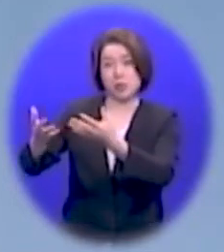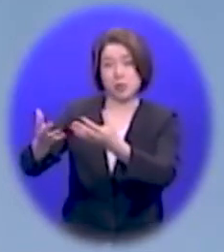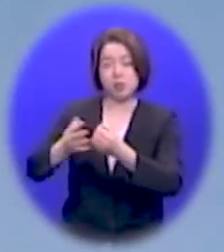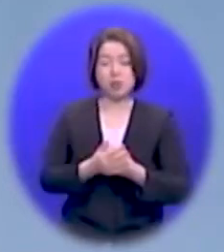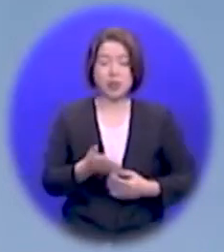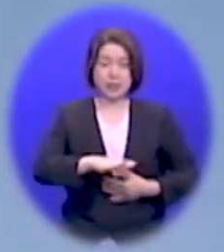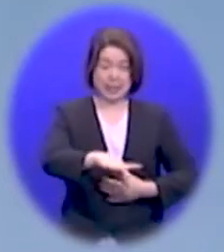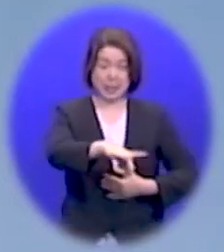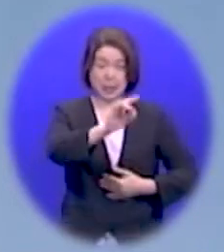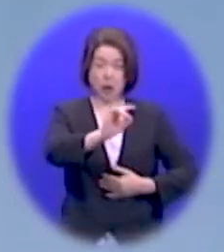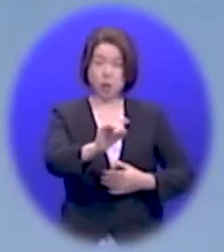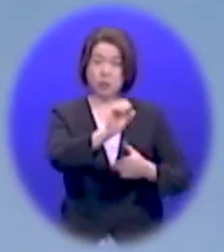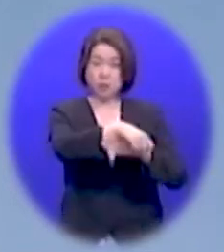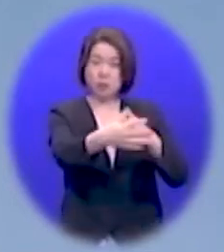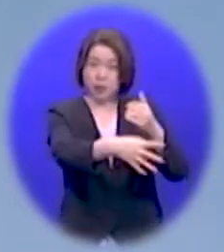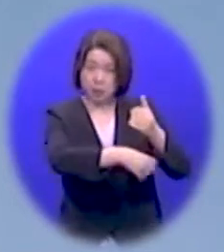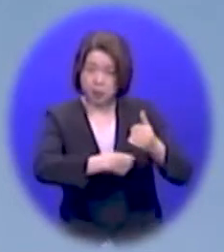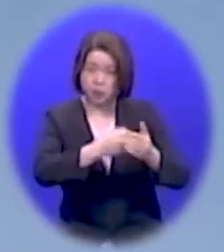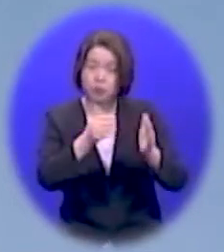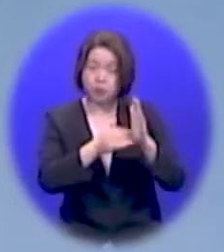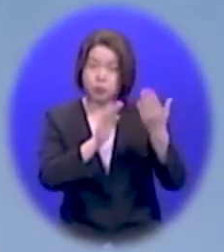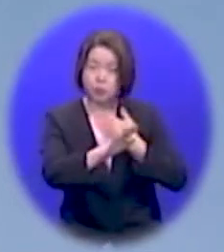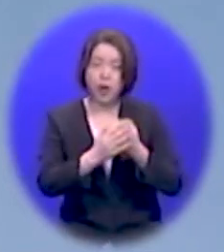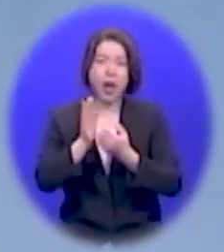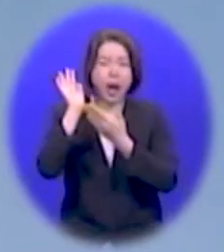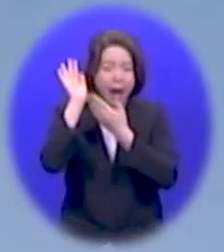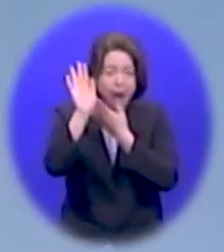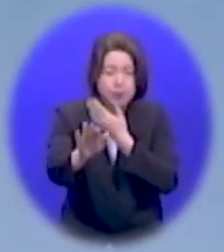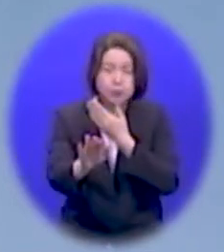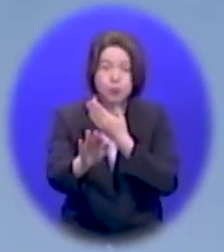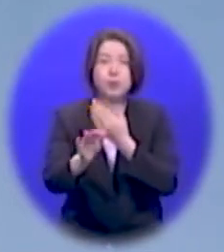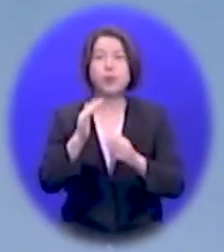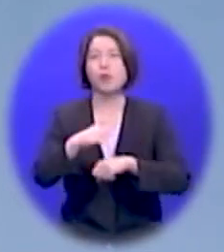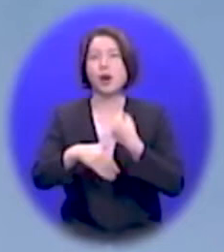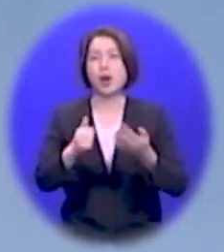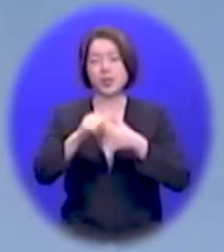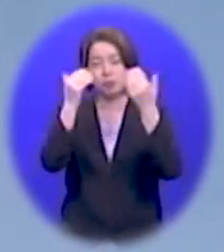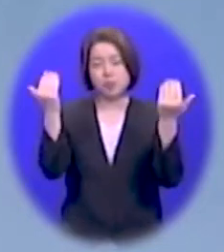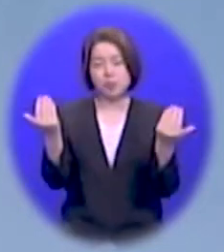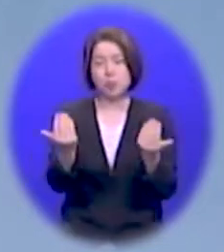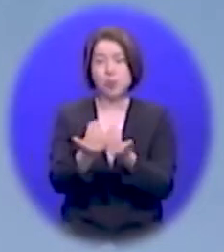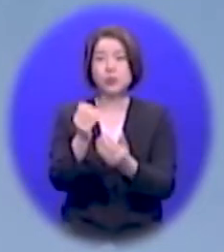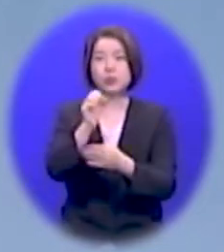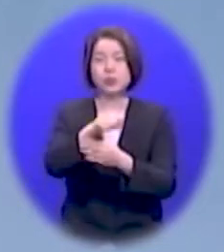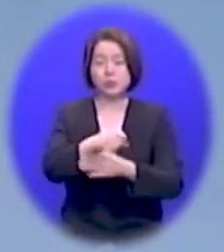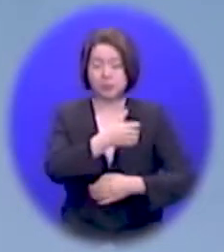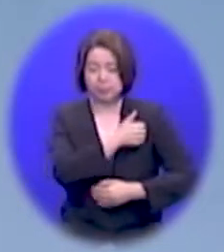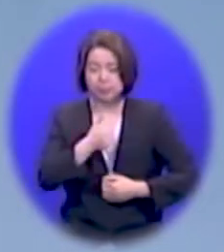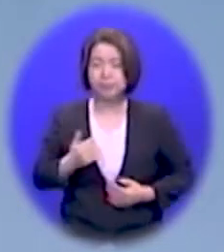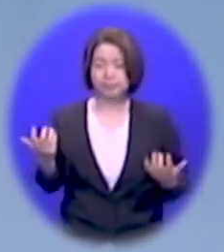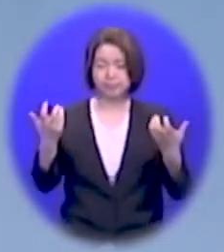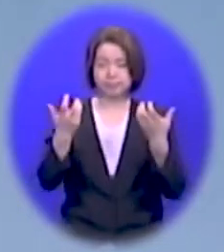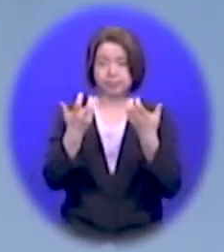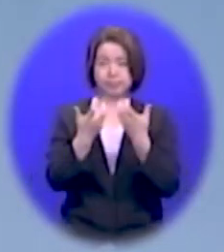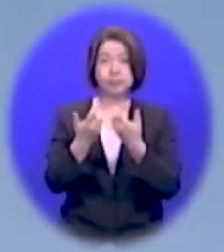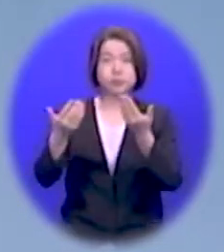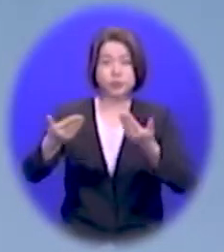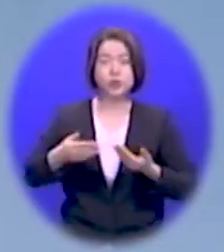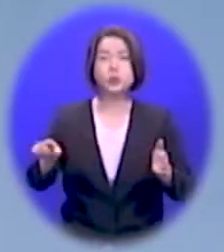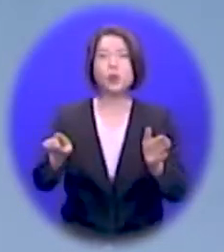거둔 다음에 앞으로 하나님이 모든 열매를 다 풍성하게 주실 것을 믿고